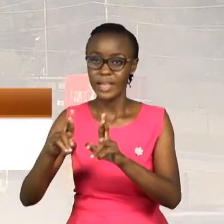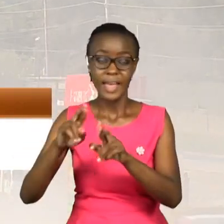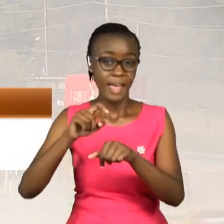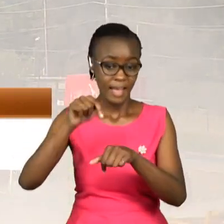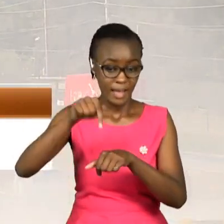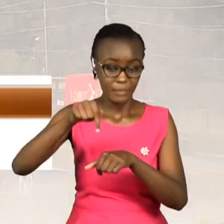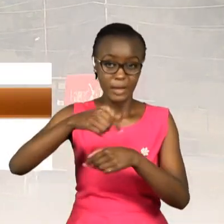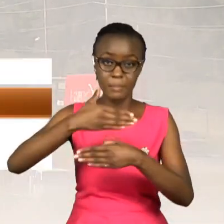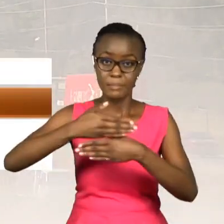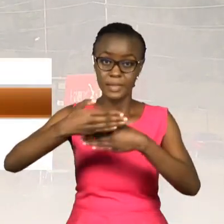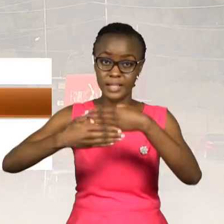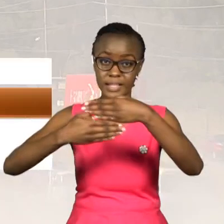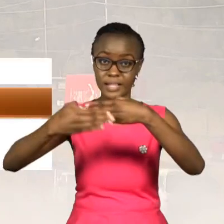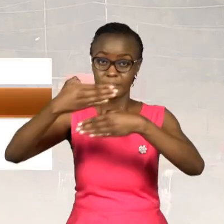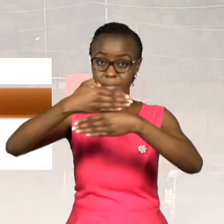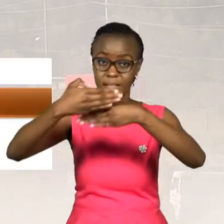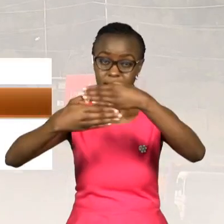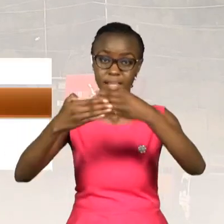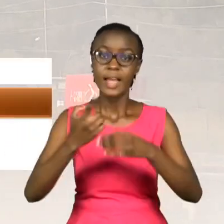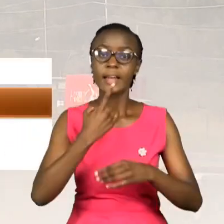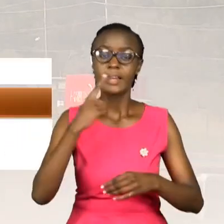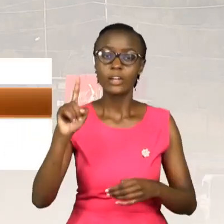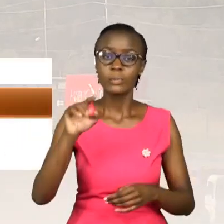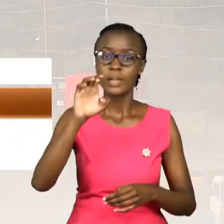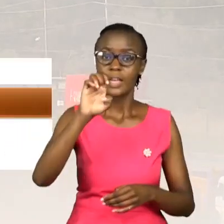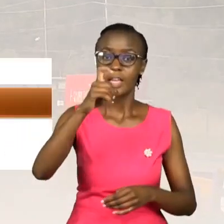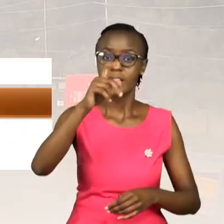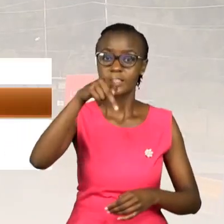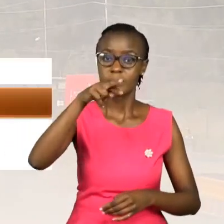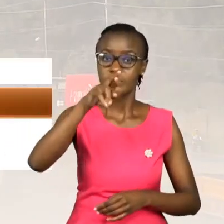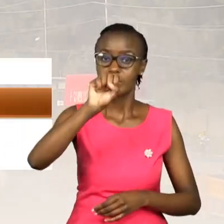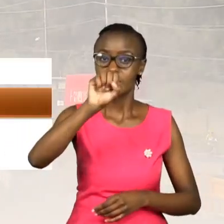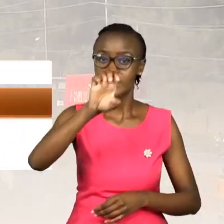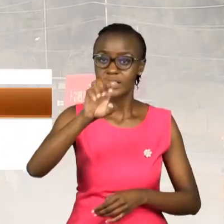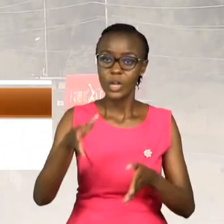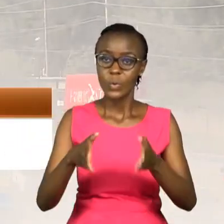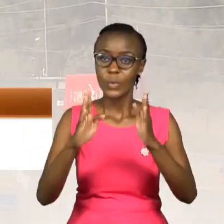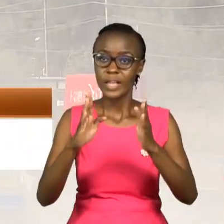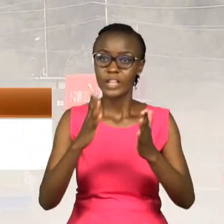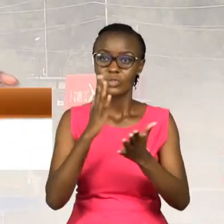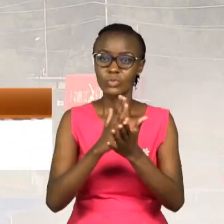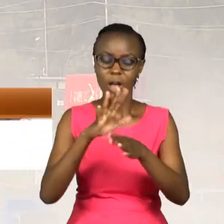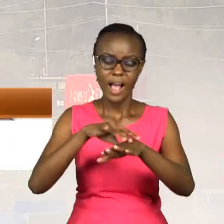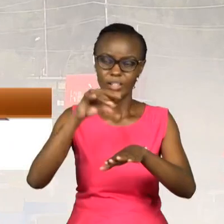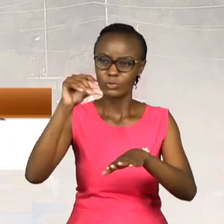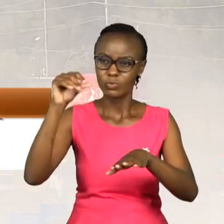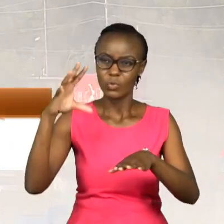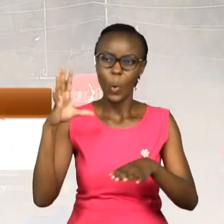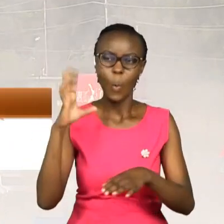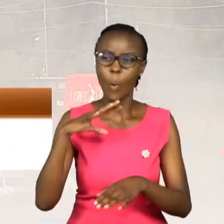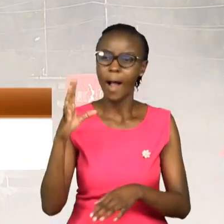ujenzi wa barabara kuu ya Nairobi Expressway ungali unaendelea eneo hili. Vumbi limekithiri kweli, ujenzi wa barabara hii